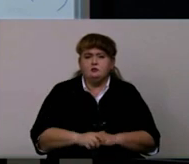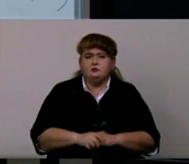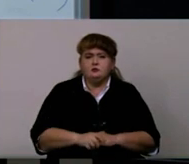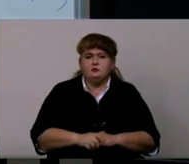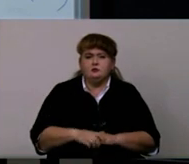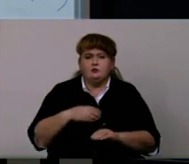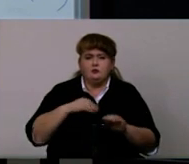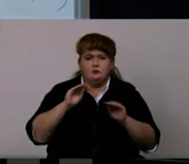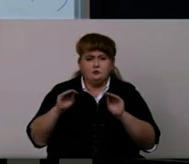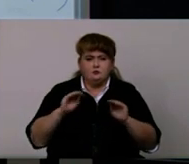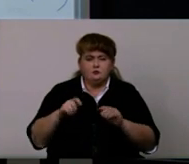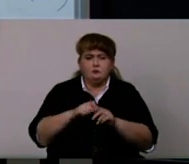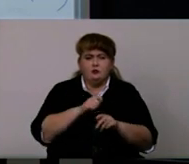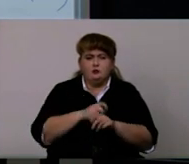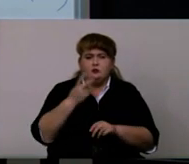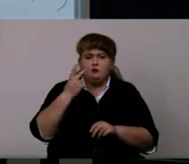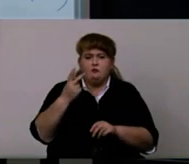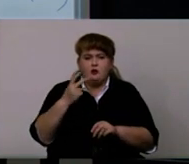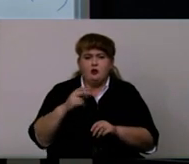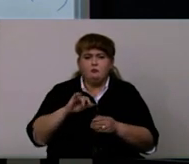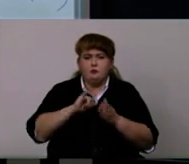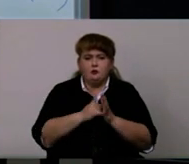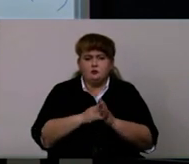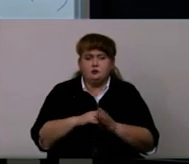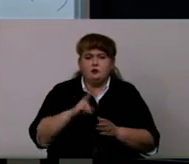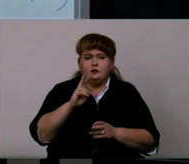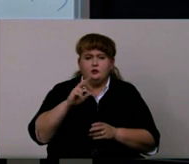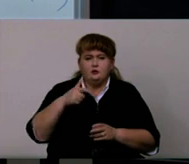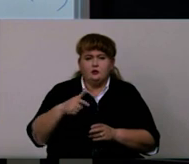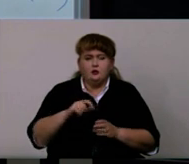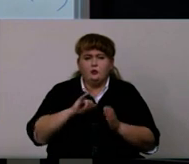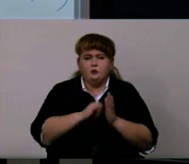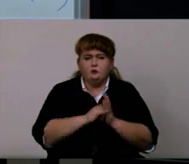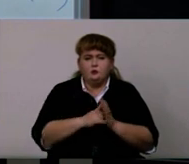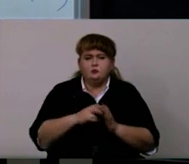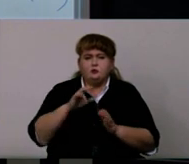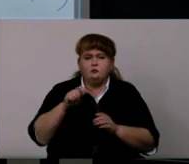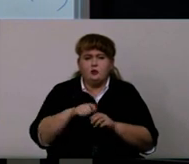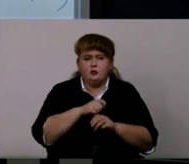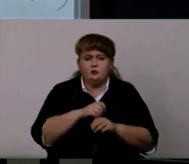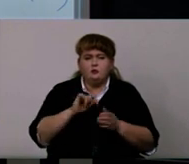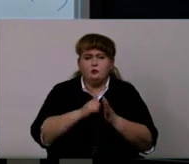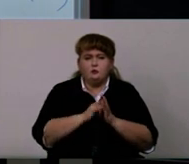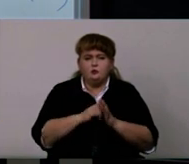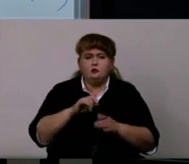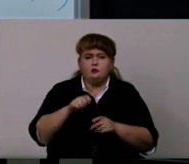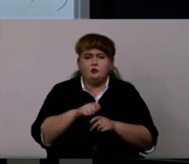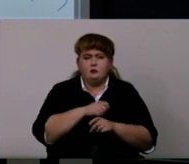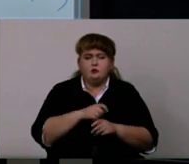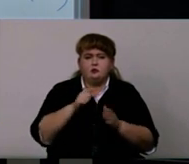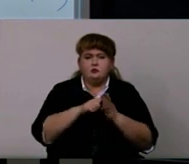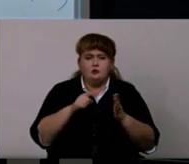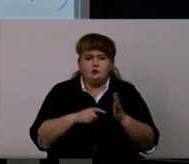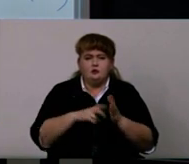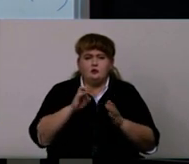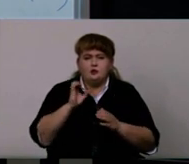Я разложу метр на два множителя. Килограмм умножить на метр умножить на метр. И делю это